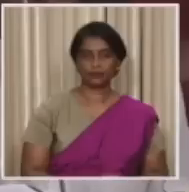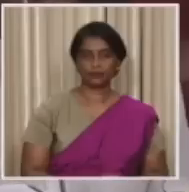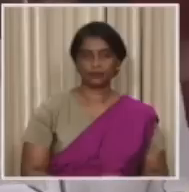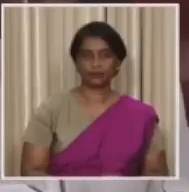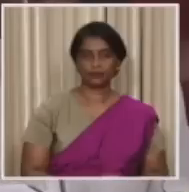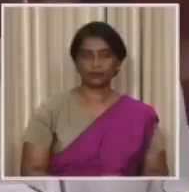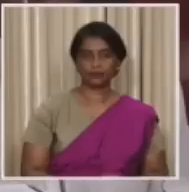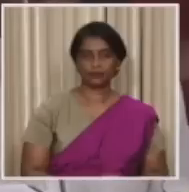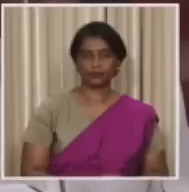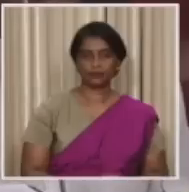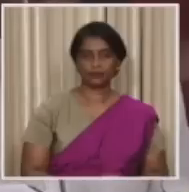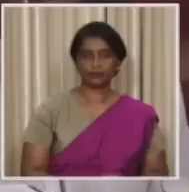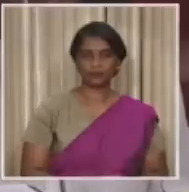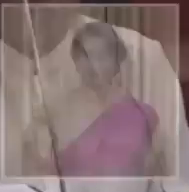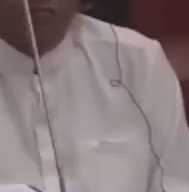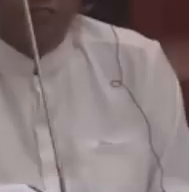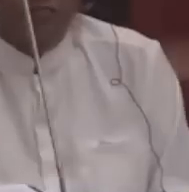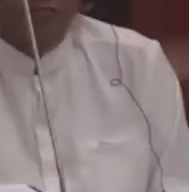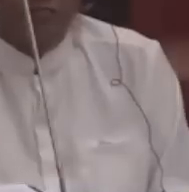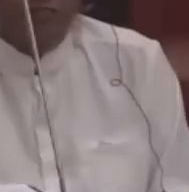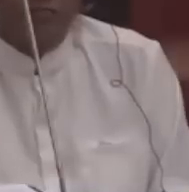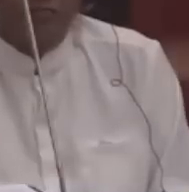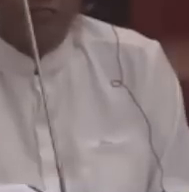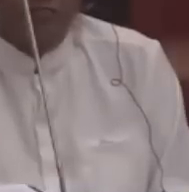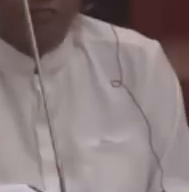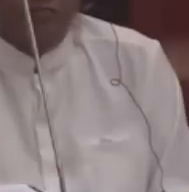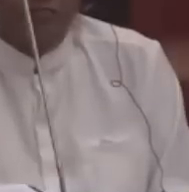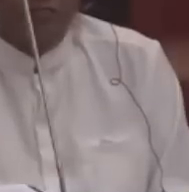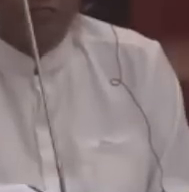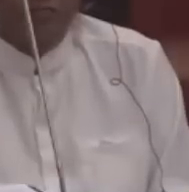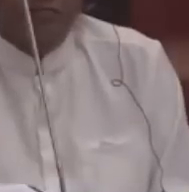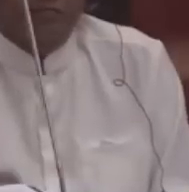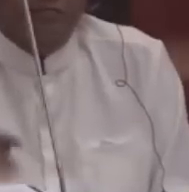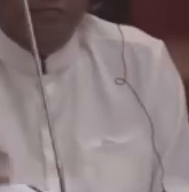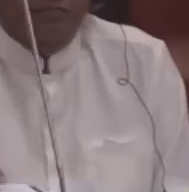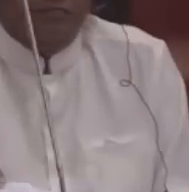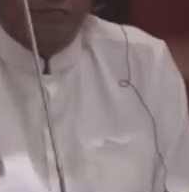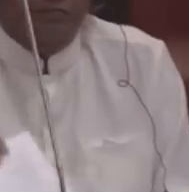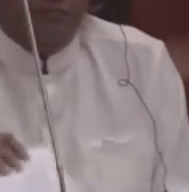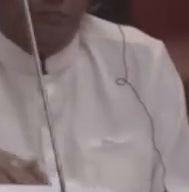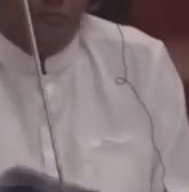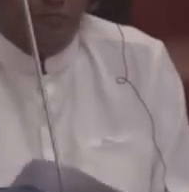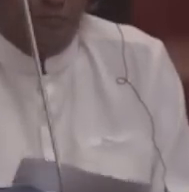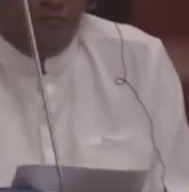කියන්නේ විපක්ෂය කෙනෙක් පත් කරන්න කියලා රට බංකුලත් උනේ කොහොමද කියන එක විපක්ෂය කෙනෙක් පත් කරන්න කියලා.